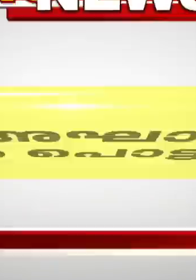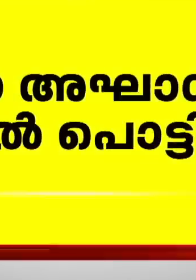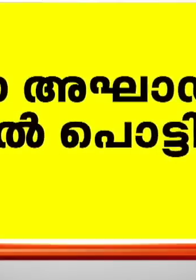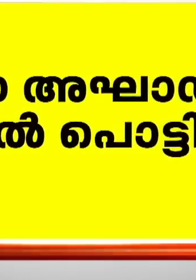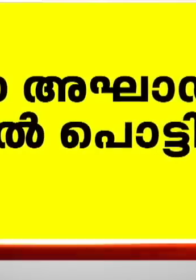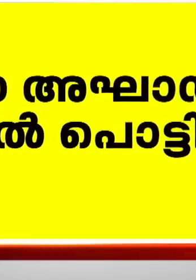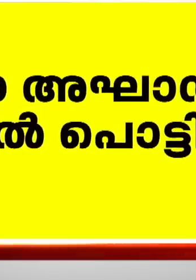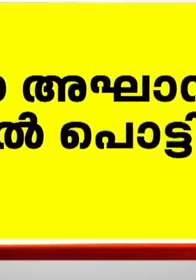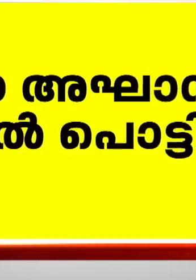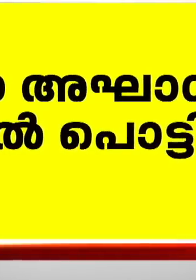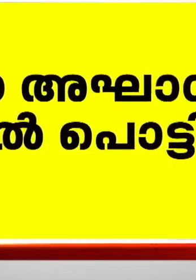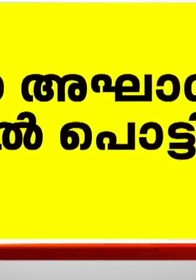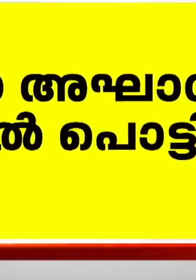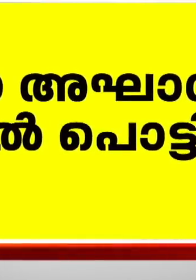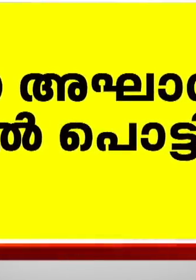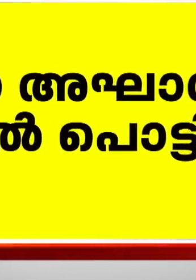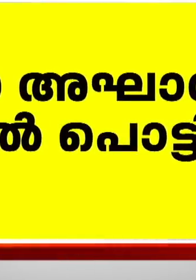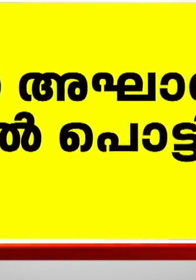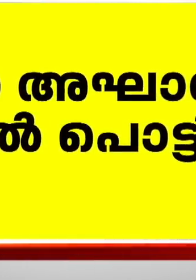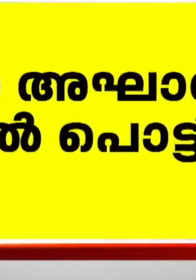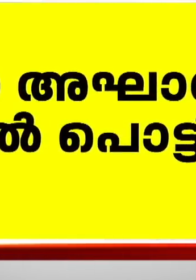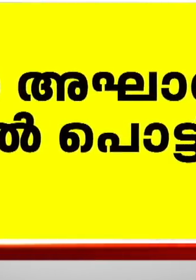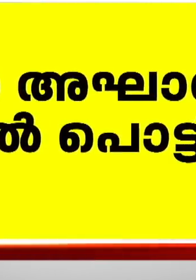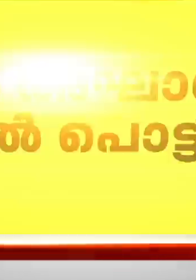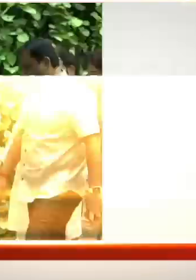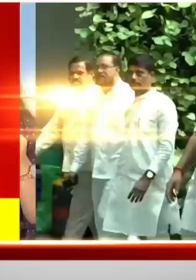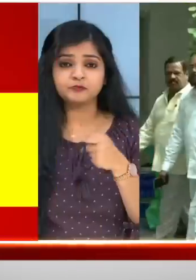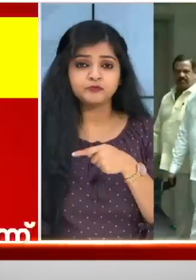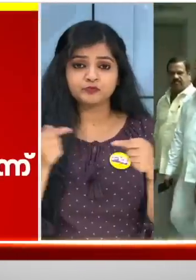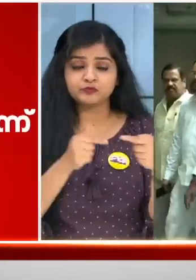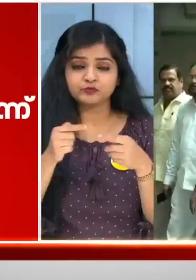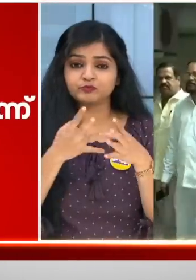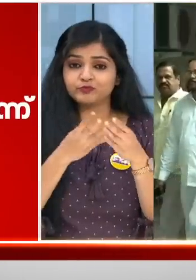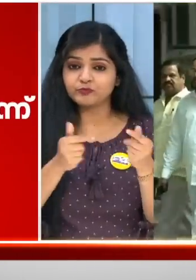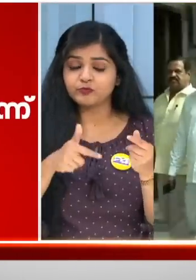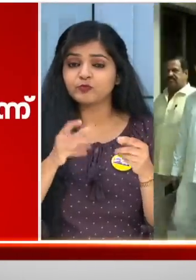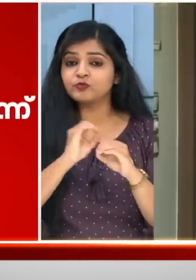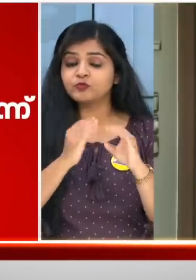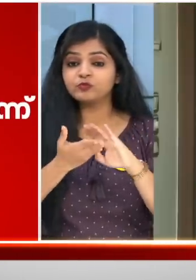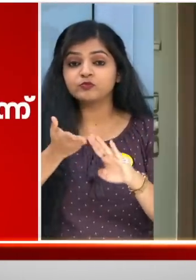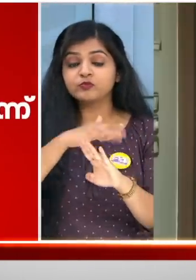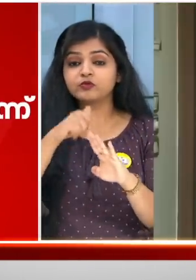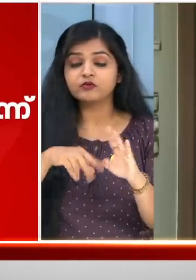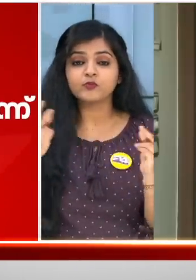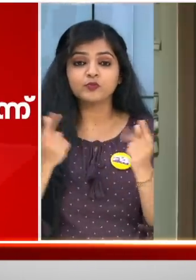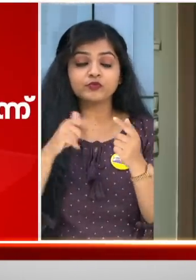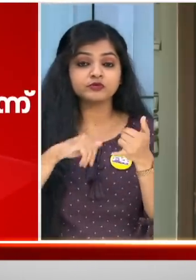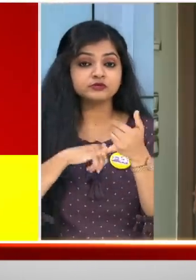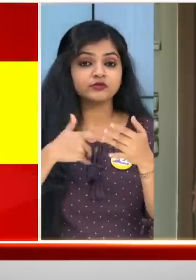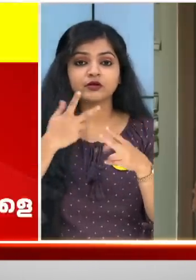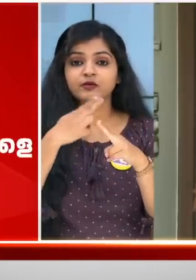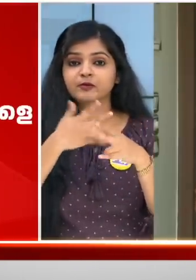2019 തെരഞ്ഞെടുപ്പിൽ വരെ മത്സരിച്ചതുമാണ്. അപ്പോൾ അത്തരത്തിലുള്ള തർക്കങ്ങളും ഒക്കെ പൂർത്തിയാകും മുമ്പാണ്, അതൊക്കെ പരിഹരിക്കും മുമ്പാണ് ഇന്നിപ്പോൾ ശിവസേന പട്ടിക പുറത്തുവിട്ടത്.